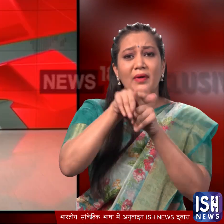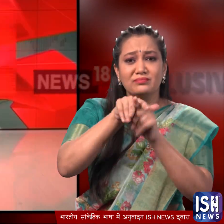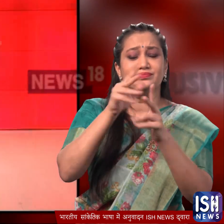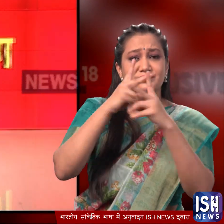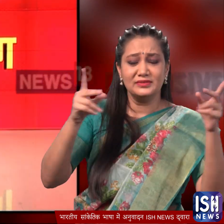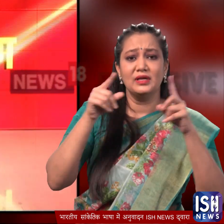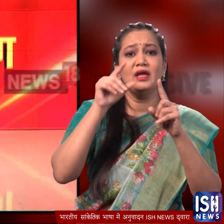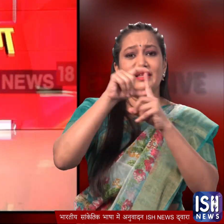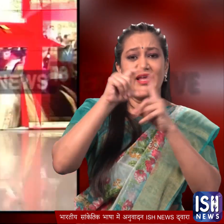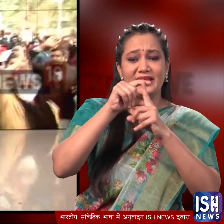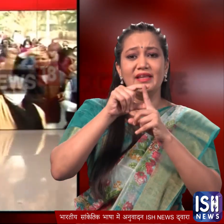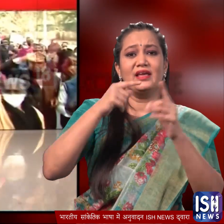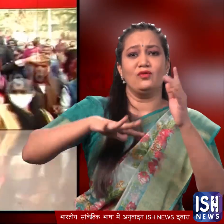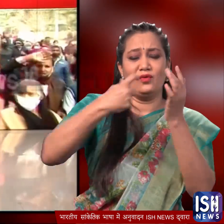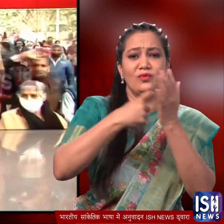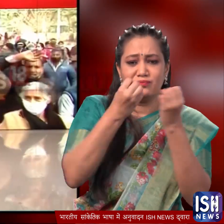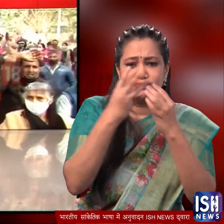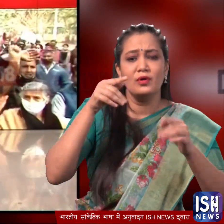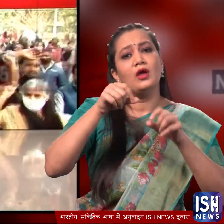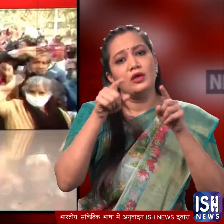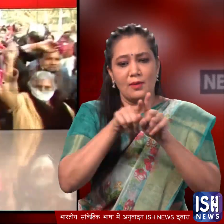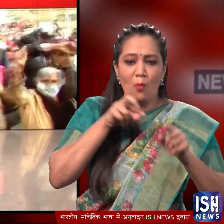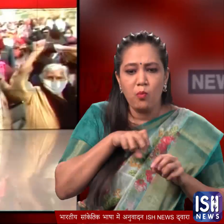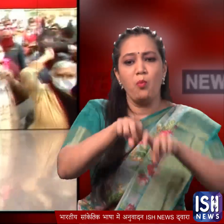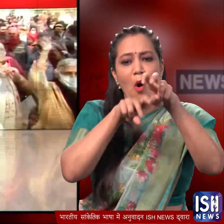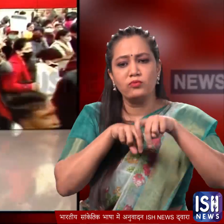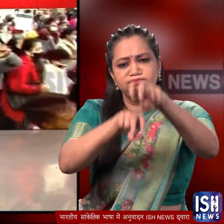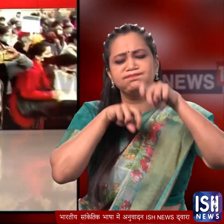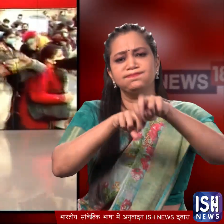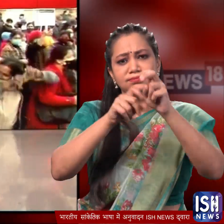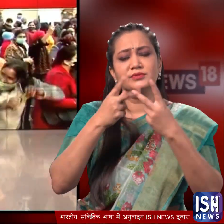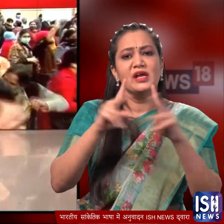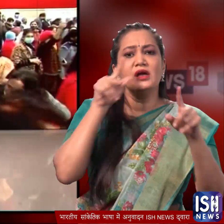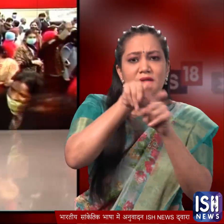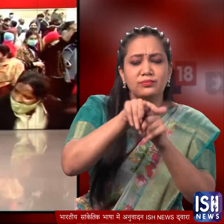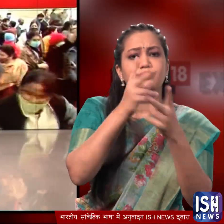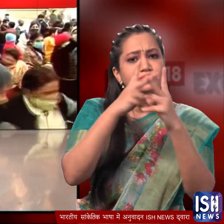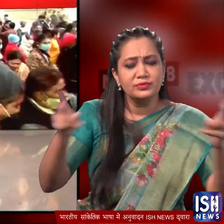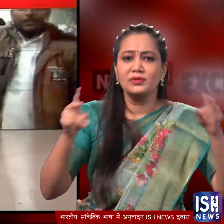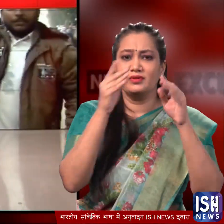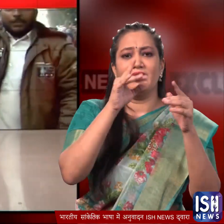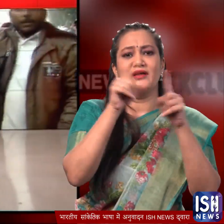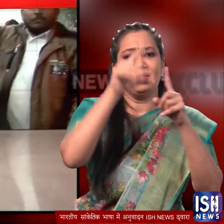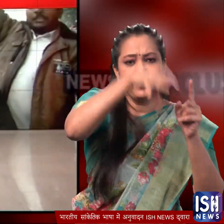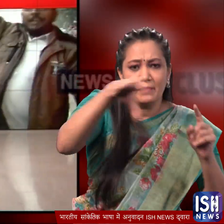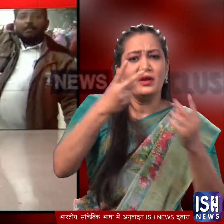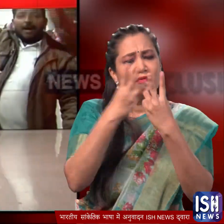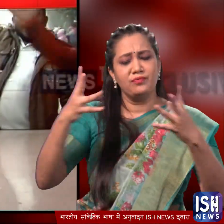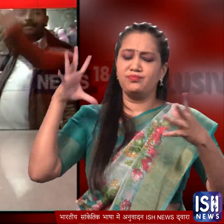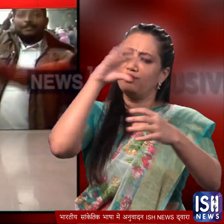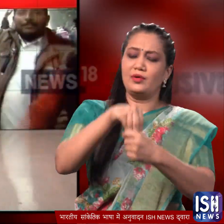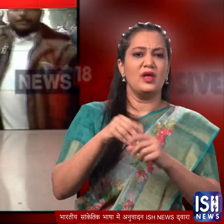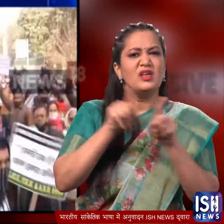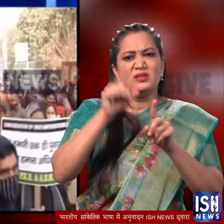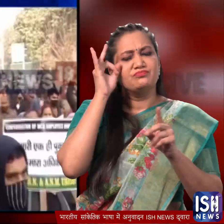बैठे एमसीडी कर्मचारियों ने दिल्ली के रोहिणी इलाके में पैदल मार्च निकाला। इस प्रदर्शन में उत्तरी दिल्ली नगर निगम के सभी विभागों के कर्मचारी शामिल